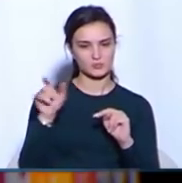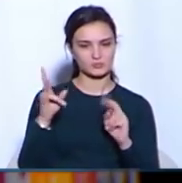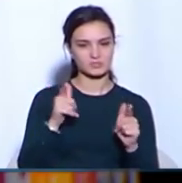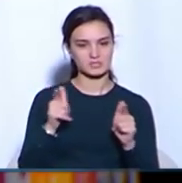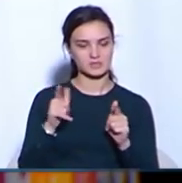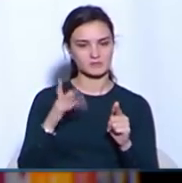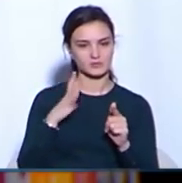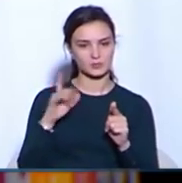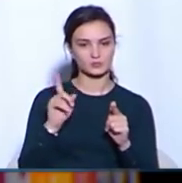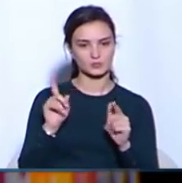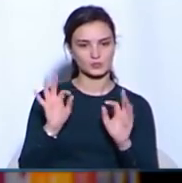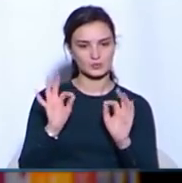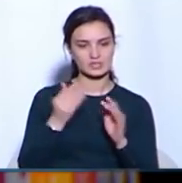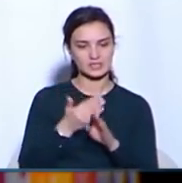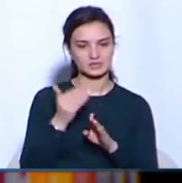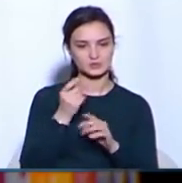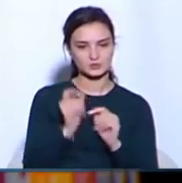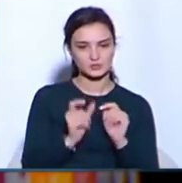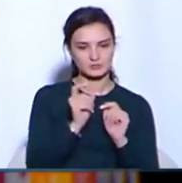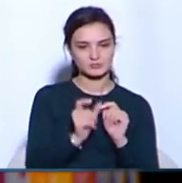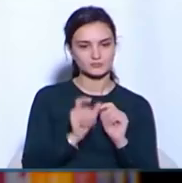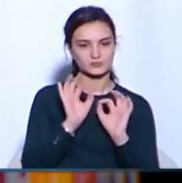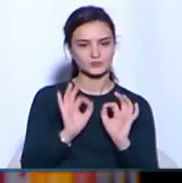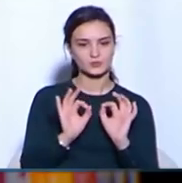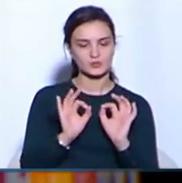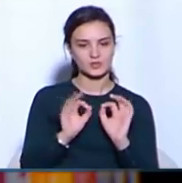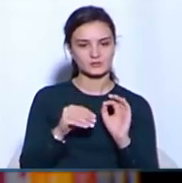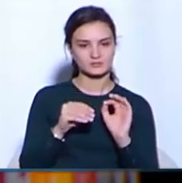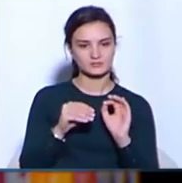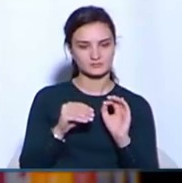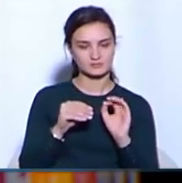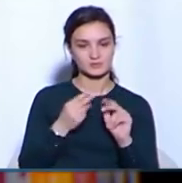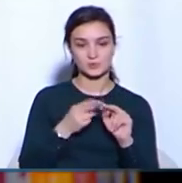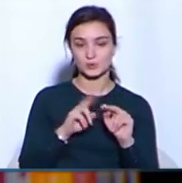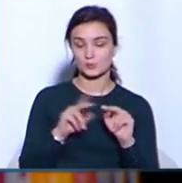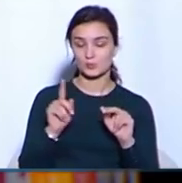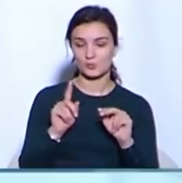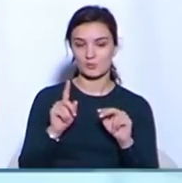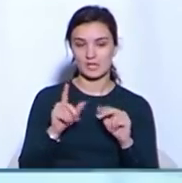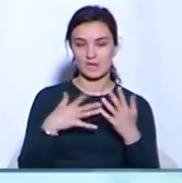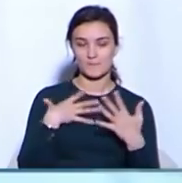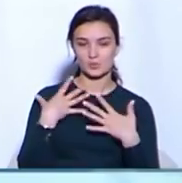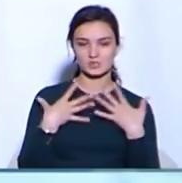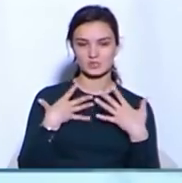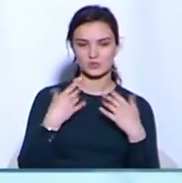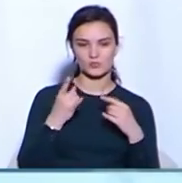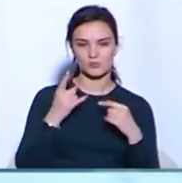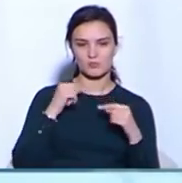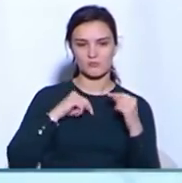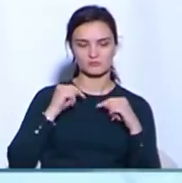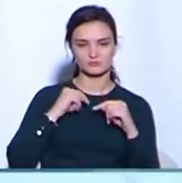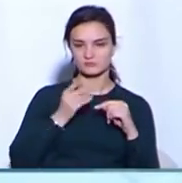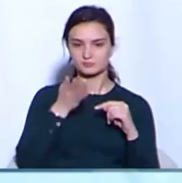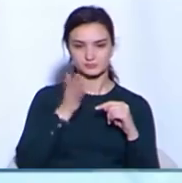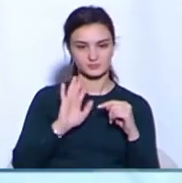მზად, რომ უკვე დოზირებულად და სწორად მივაწოდოთ გამოწვევები, იმიტომ რომ ერთის მხრივ ემოციურად არ გადაიწვას